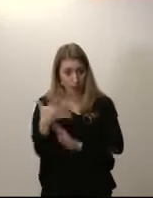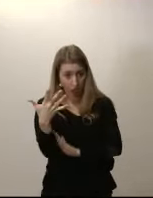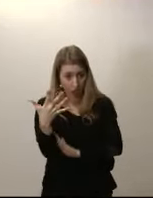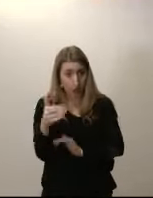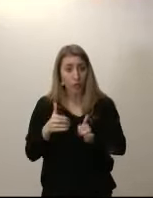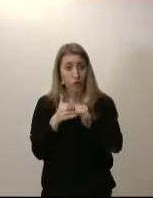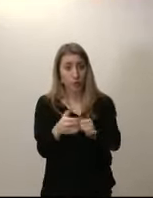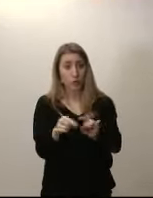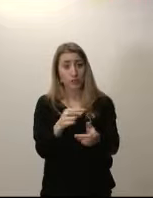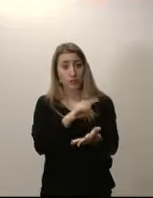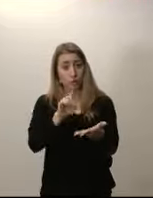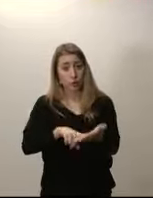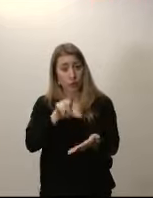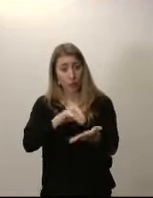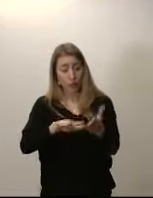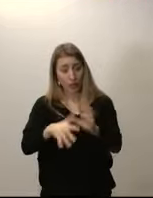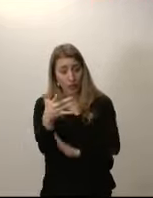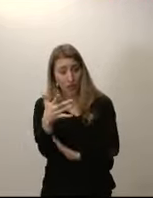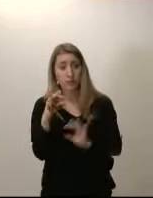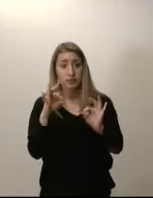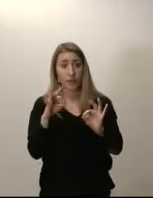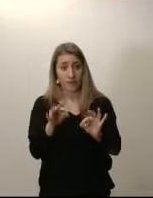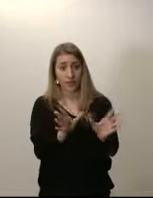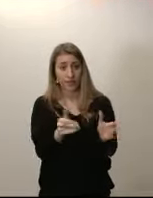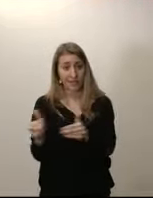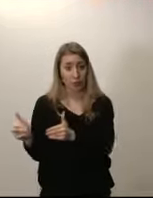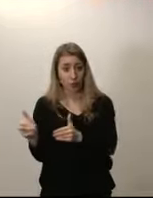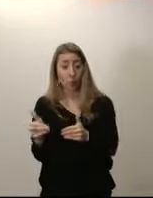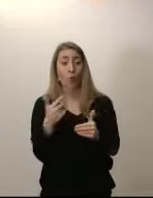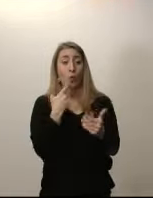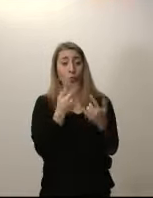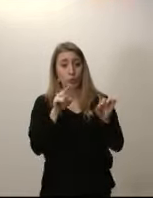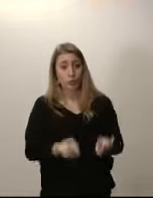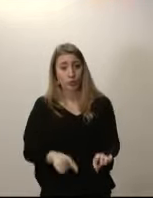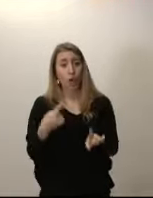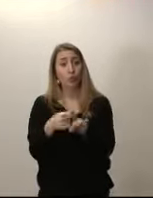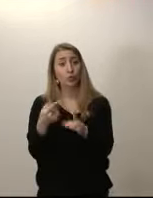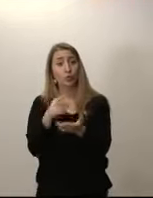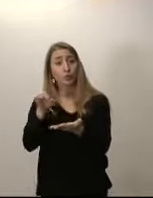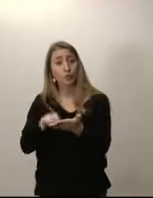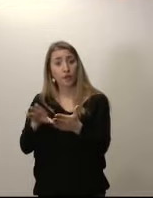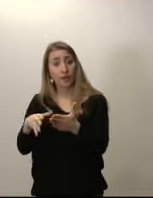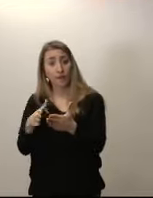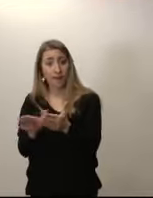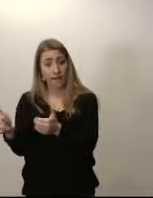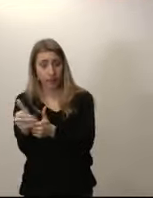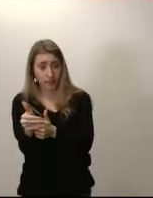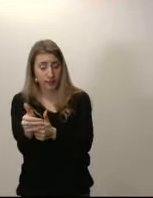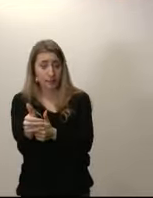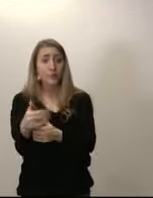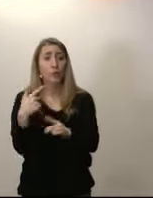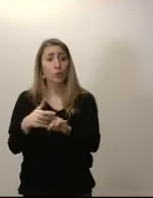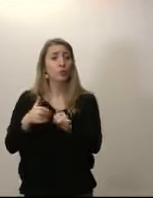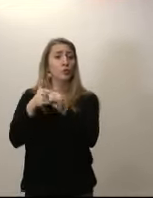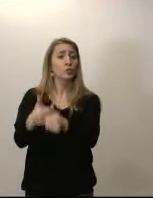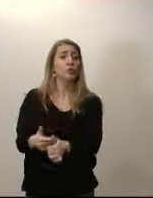de l'exercice 2015 pour ce qui concerne les différentes sections budgétaires et budget annexe, et statuant sur la comptabilité